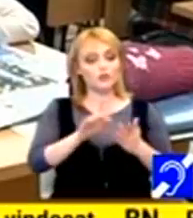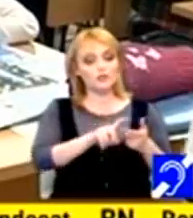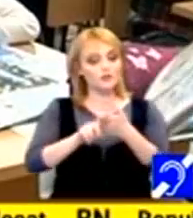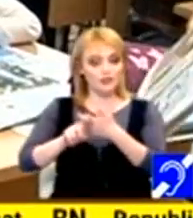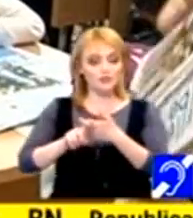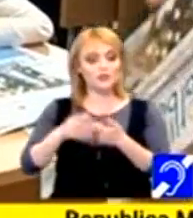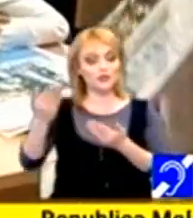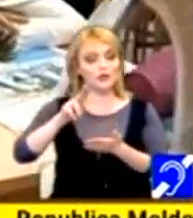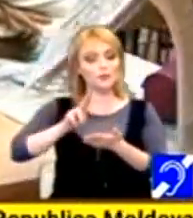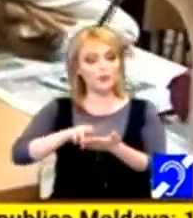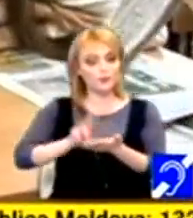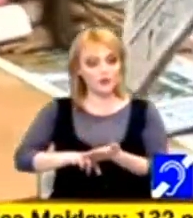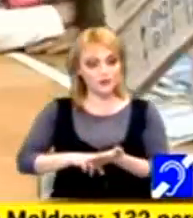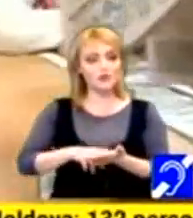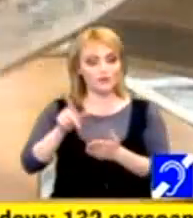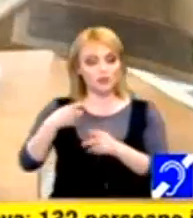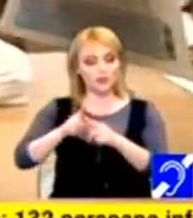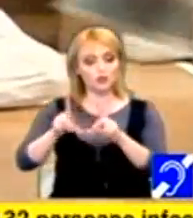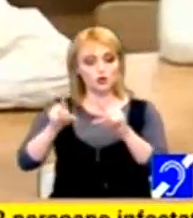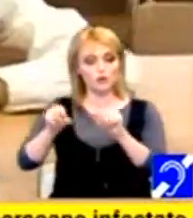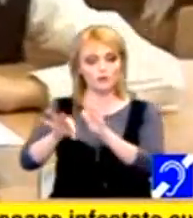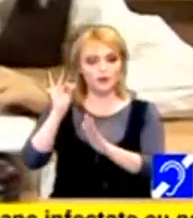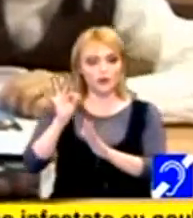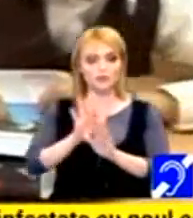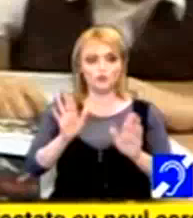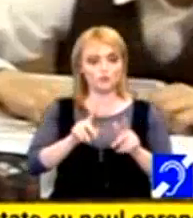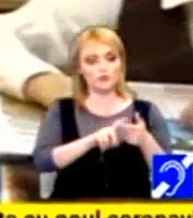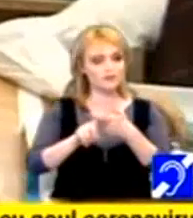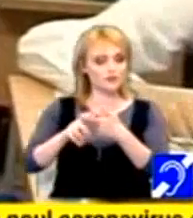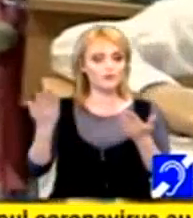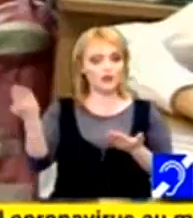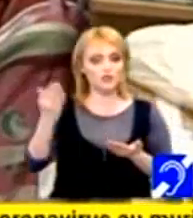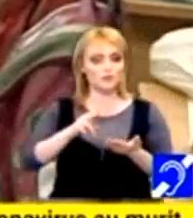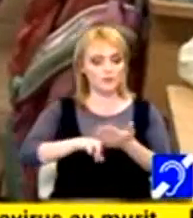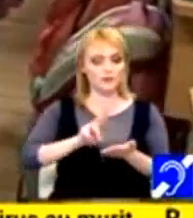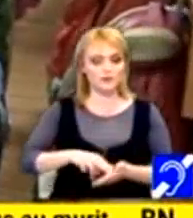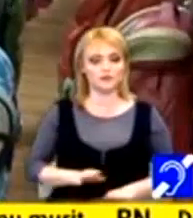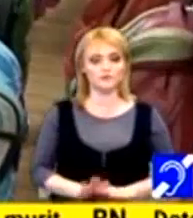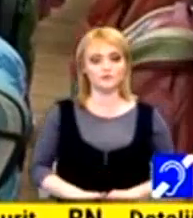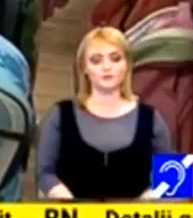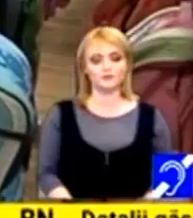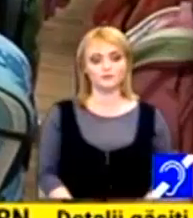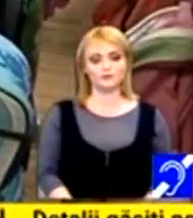de învățământ trebuie să accepte depunerea cererilor atât online cât și direct la sediul instituției.